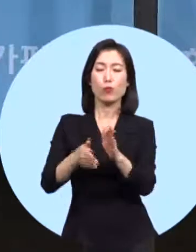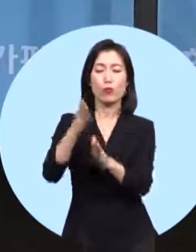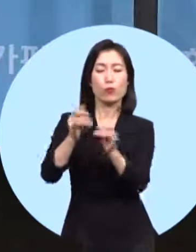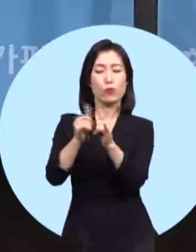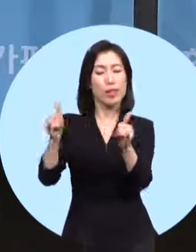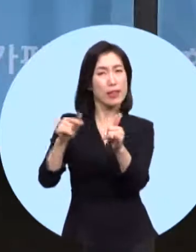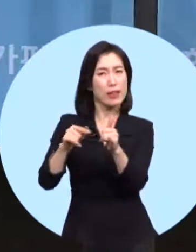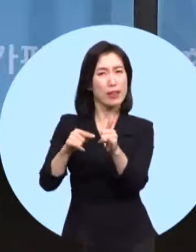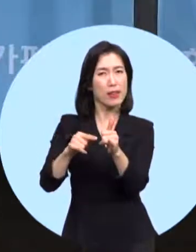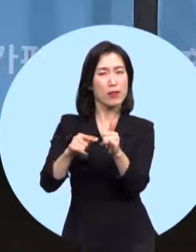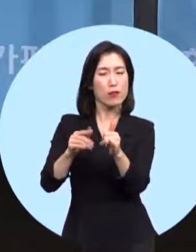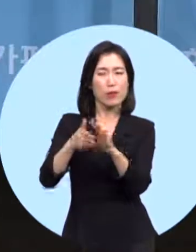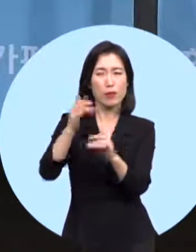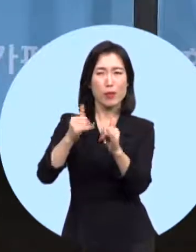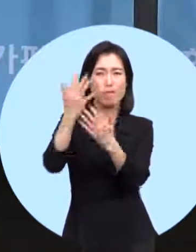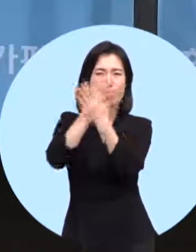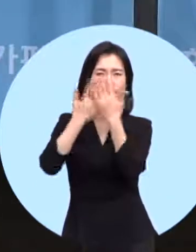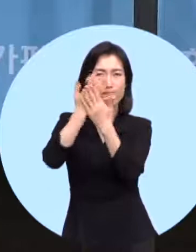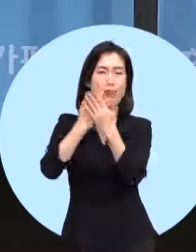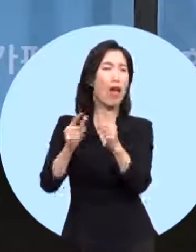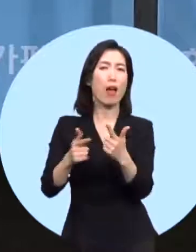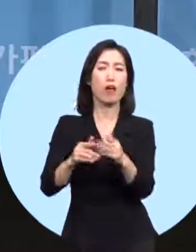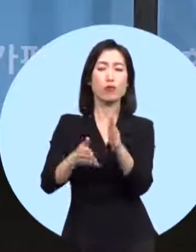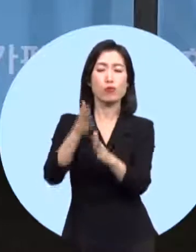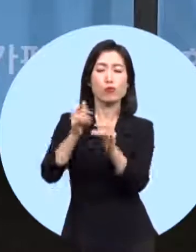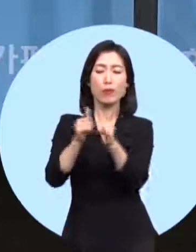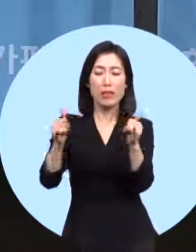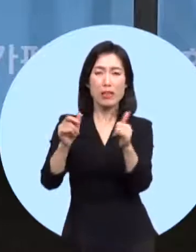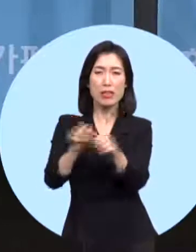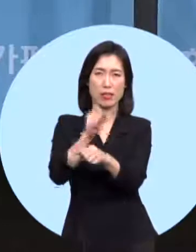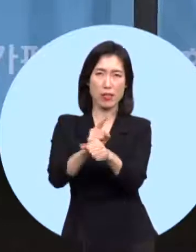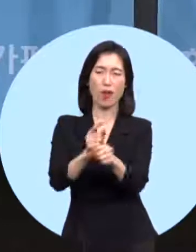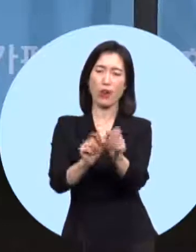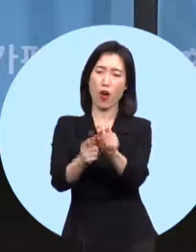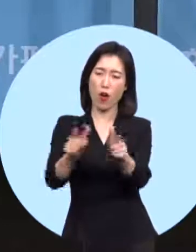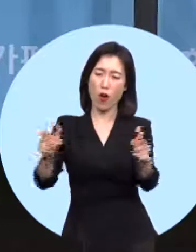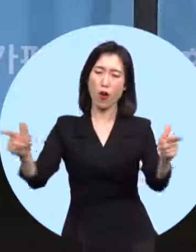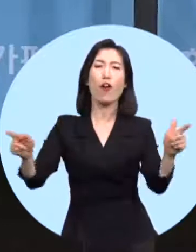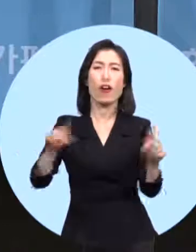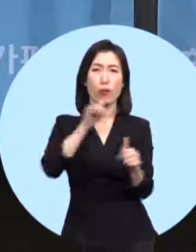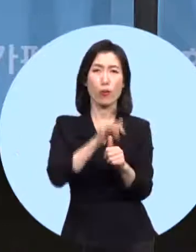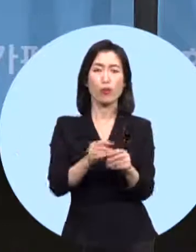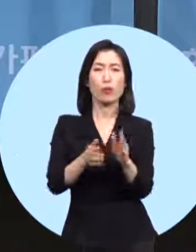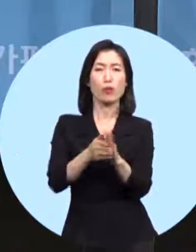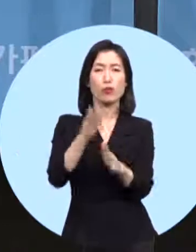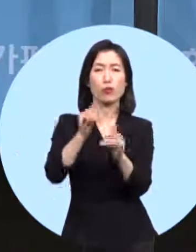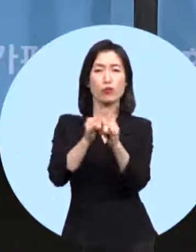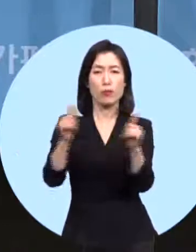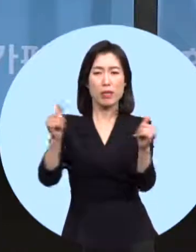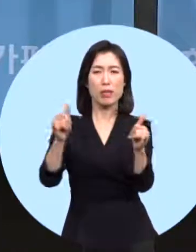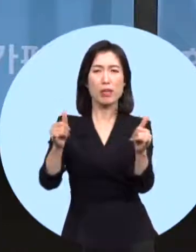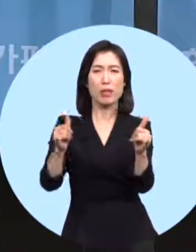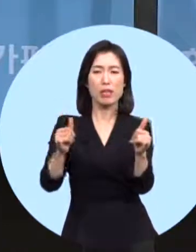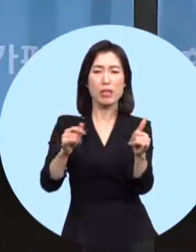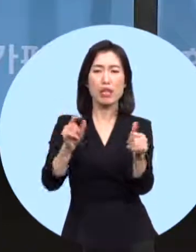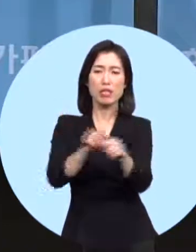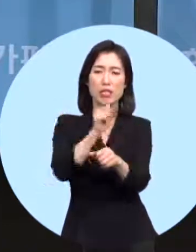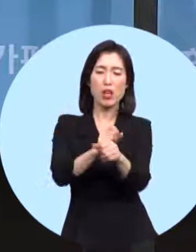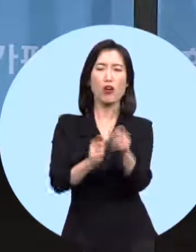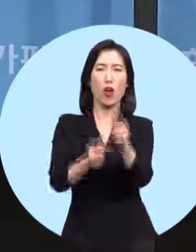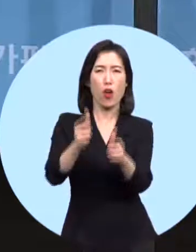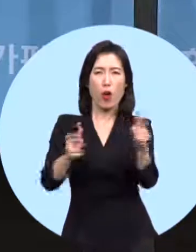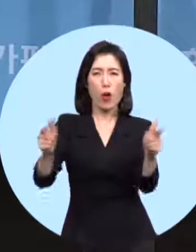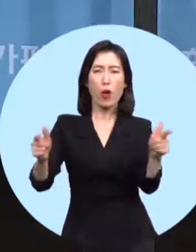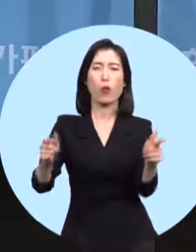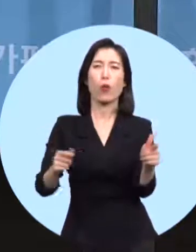곳은 어떻게 막연한 것이 아니라 다양성을 갖고 있죠. 다양한 주민이 있고 또 한 주민 안에는 교차성이라는 것들이 있다고